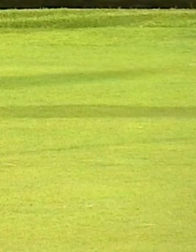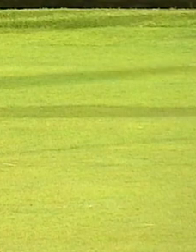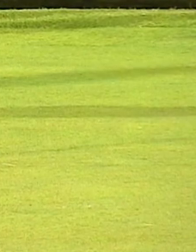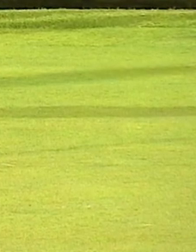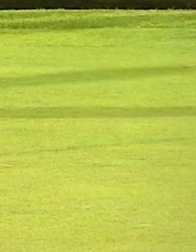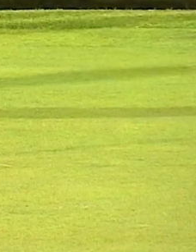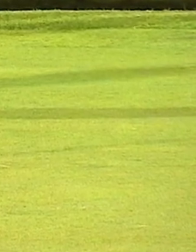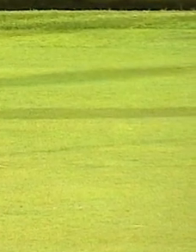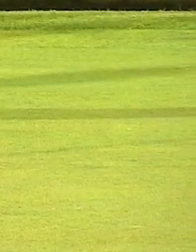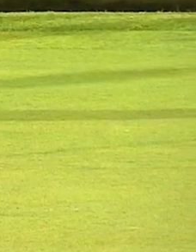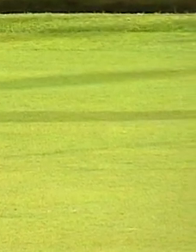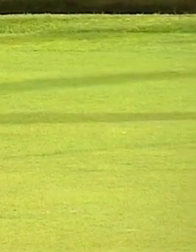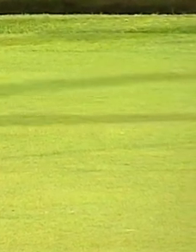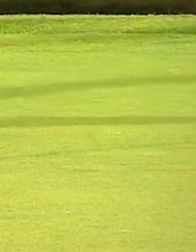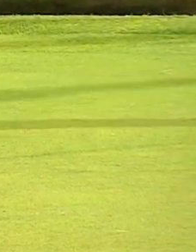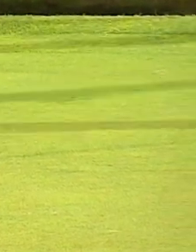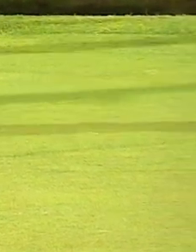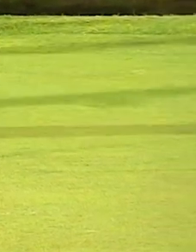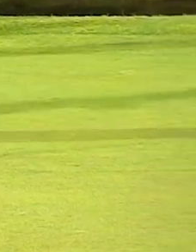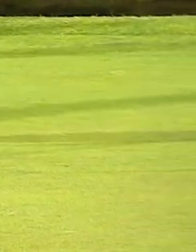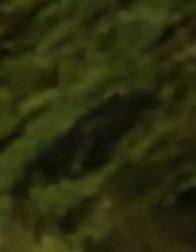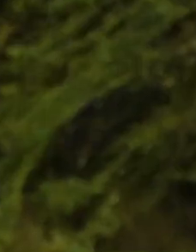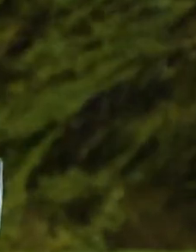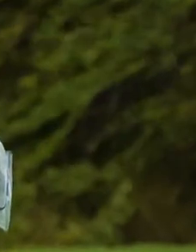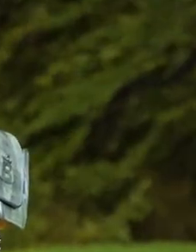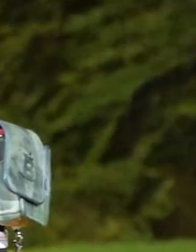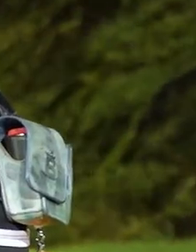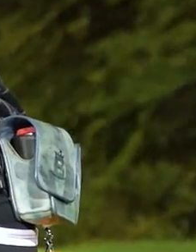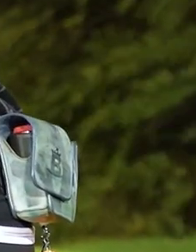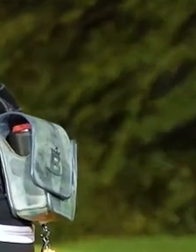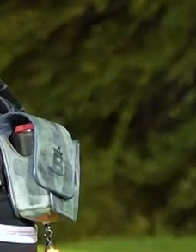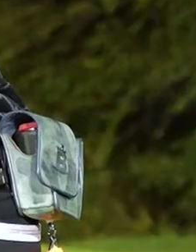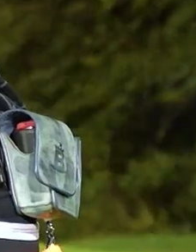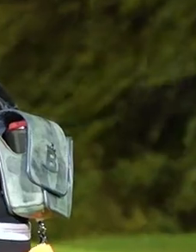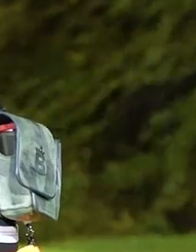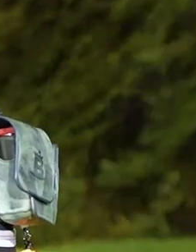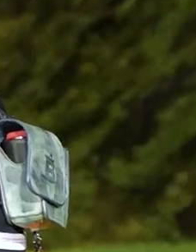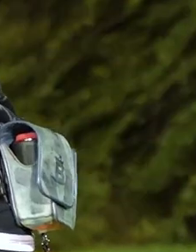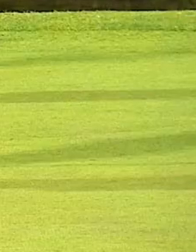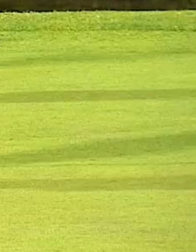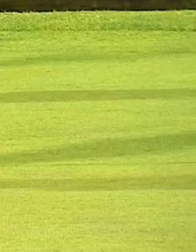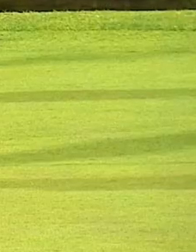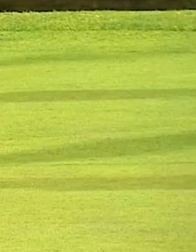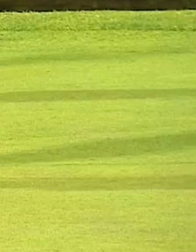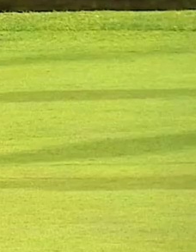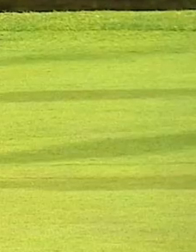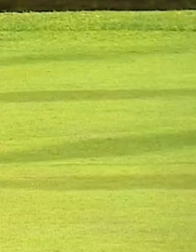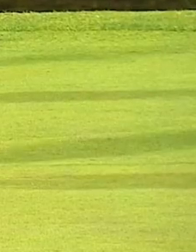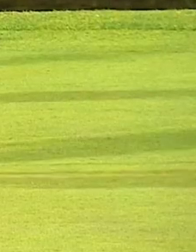아 으 으 으